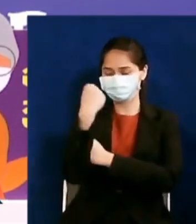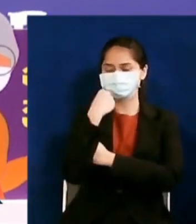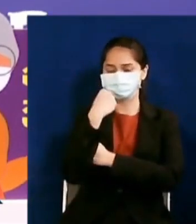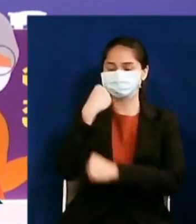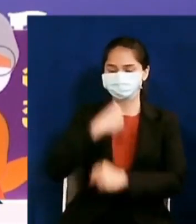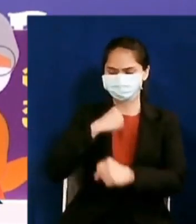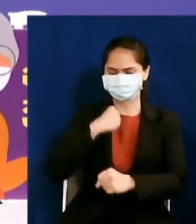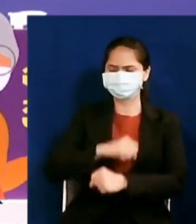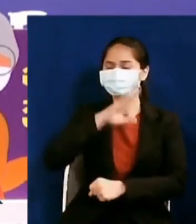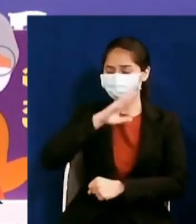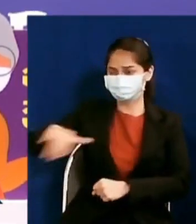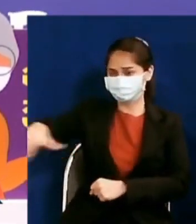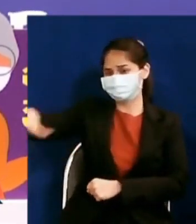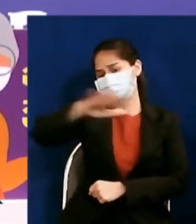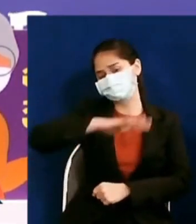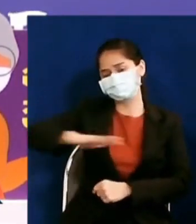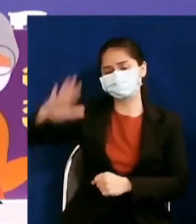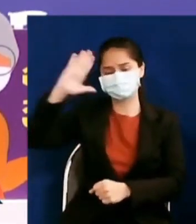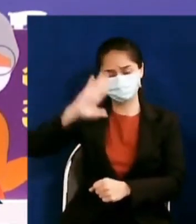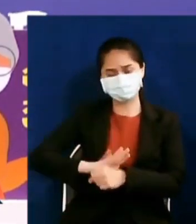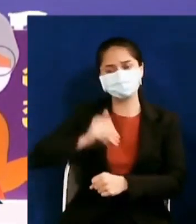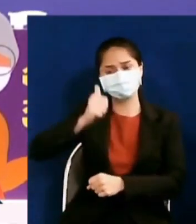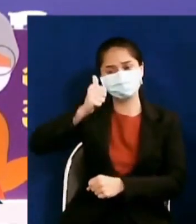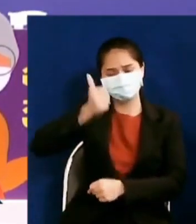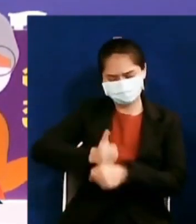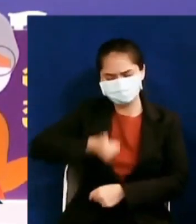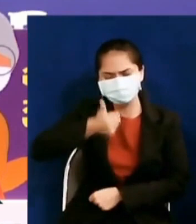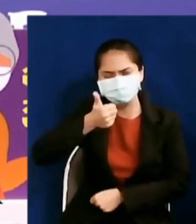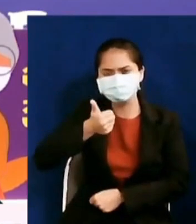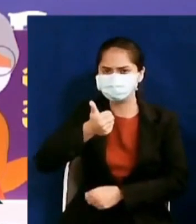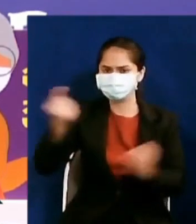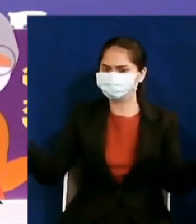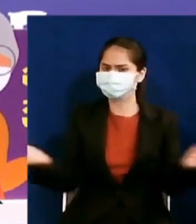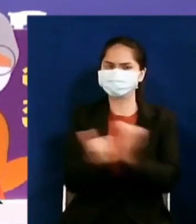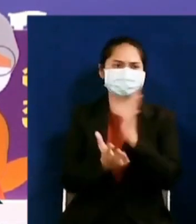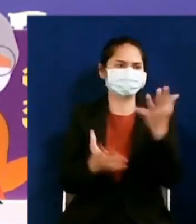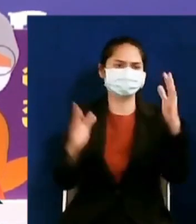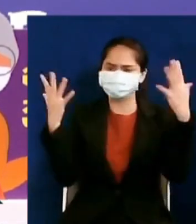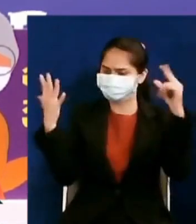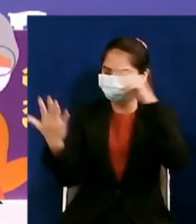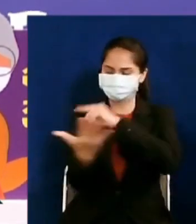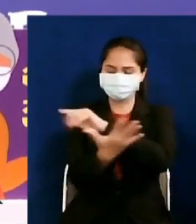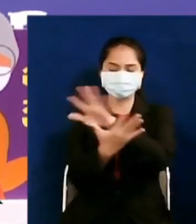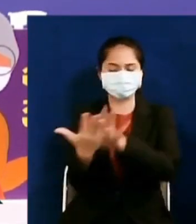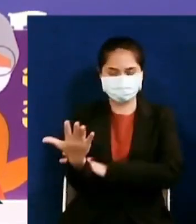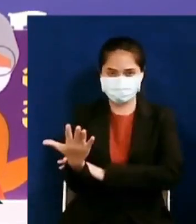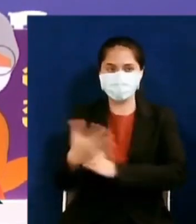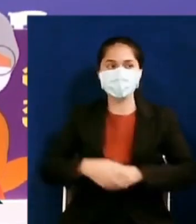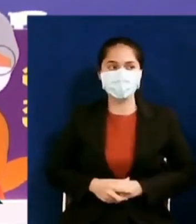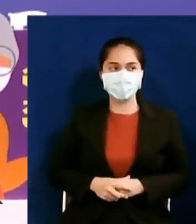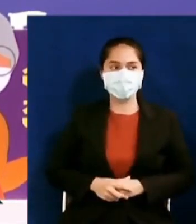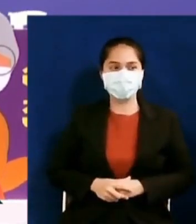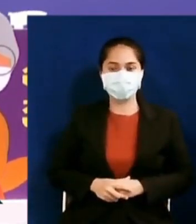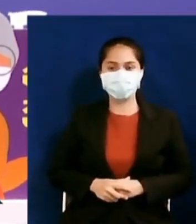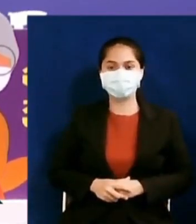หลุดรอดไปแทบจะไม่มีค่ะแต่ว่ามี2ใน104ที่อาจจะแบบตรวจแล้วไม่เจอ2ยี่ห้อนี้เนี่ยเดี๋ยวเขาจะประสานผู้ขายหรือว่าคนน